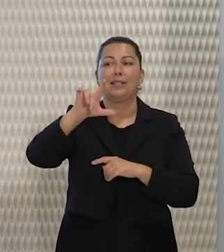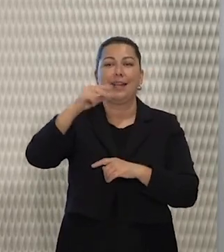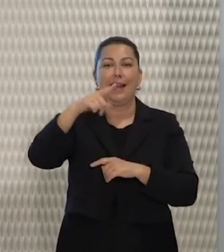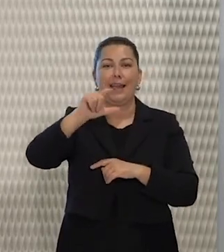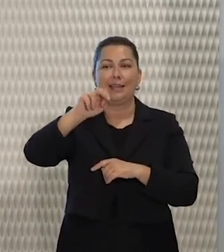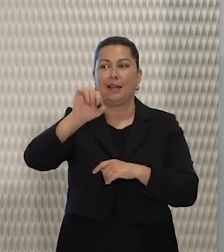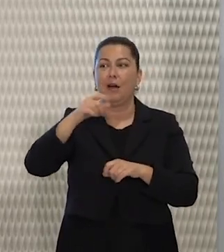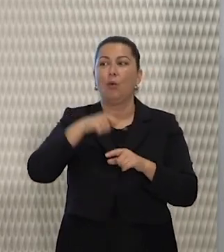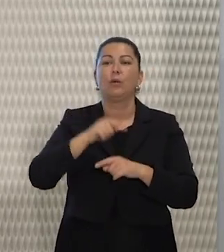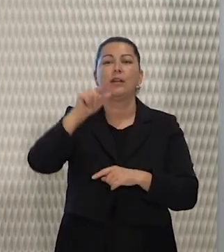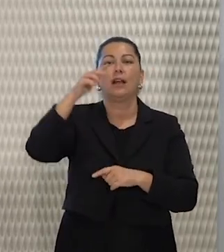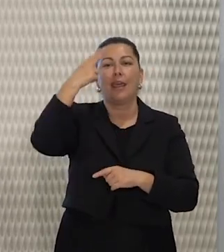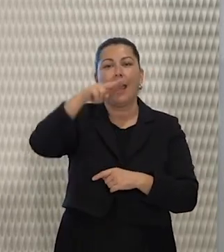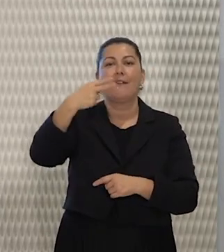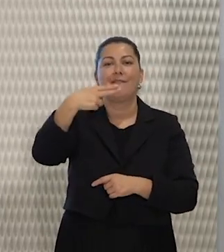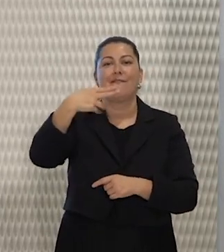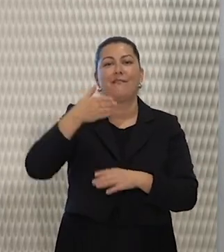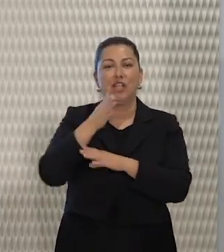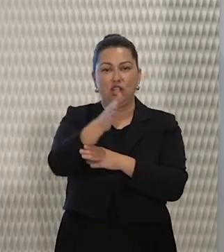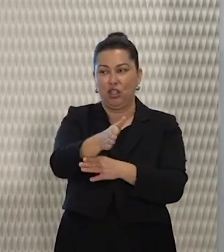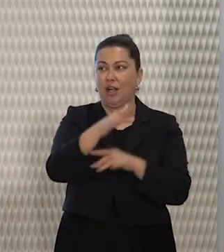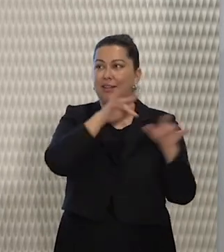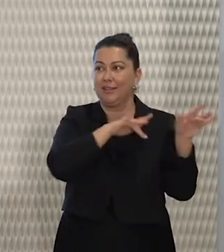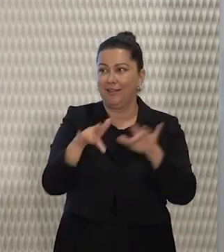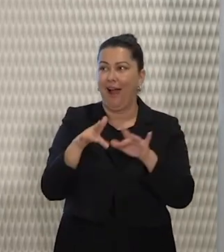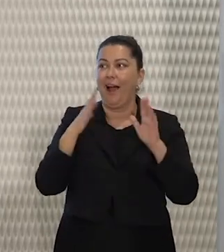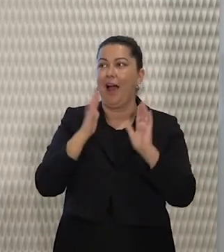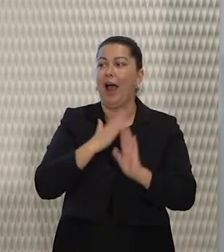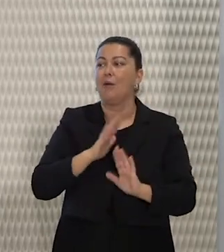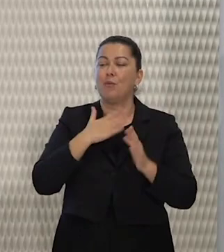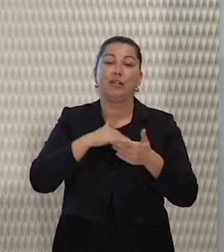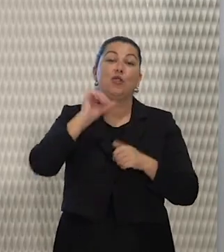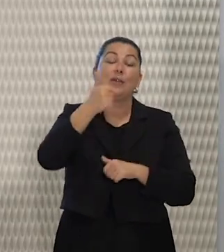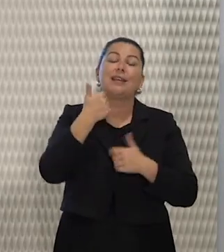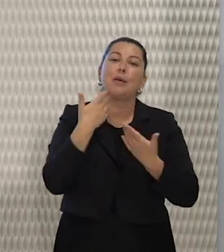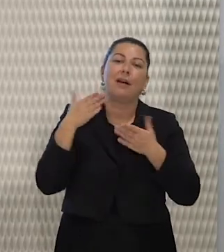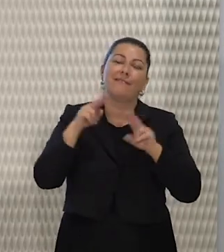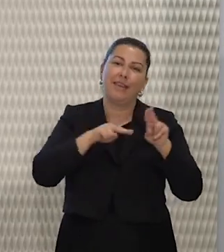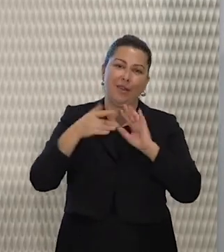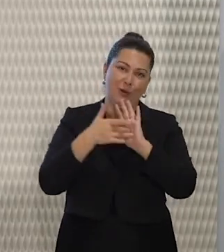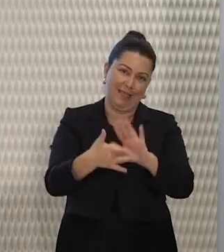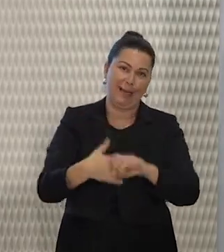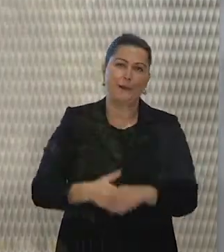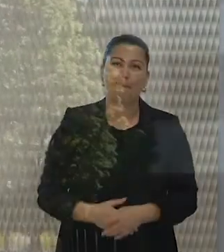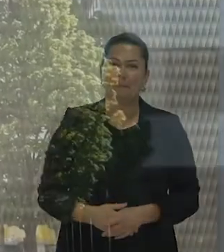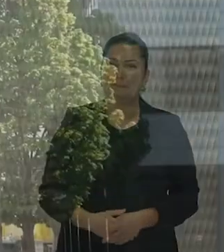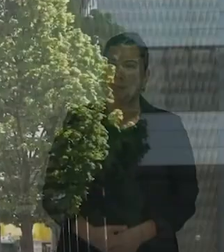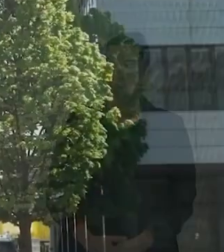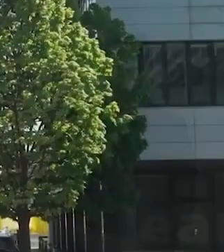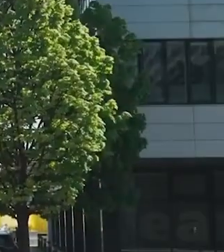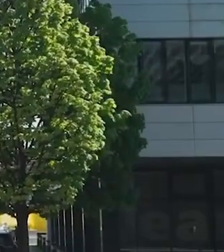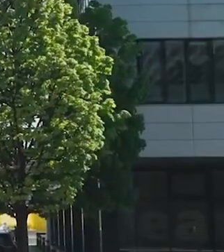und bis die beiden zu uns kommen, schauen wir uns auch gemeinsam noch ein Video an.